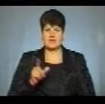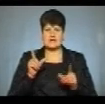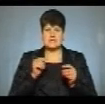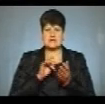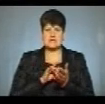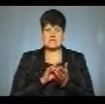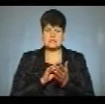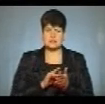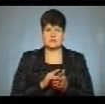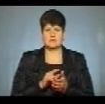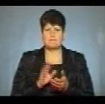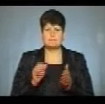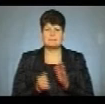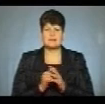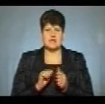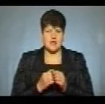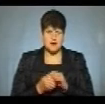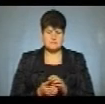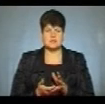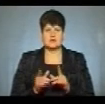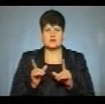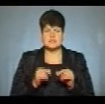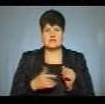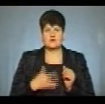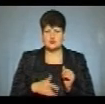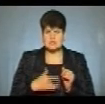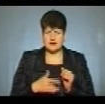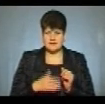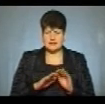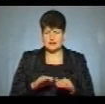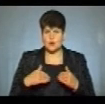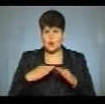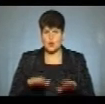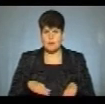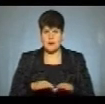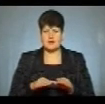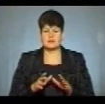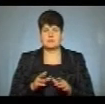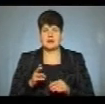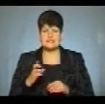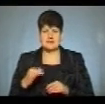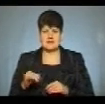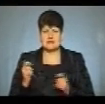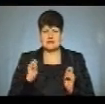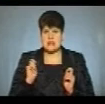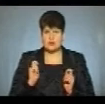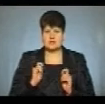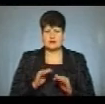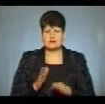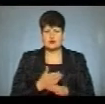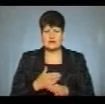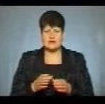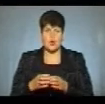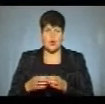екскурсії Тустан під камінь, потім їздили в Трускавет. Діти купалися в басейнах, в саунах. Діти були розділені на